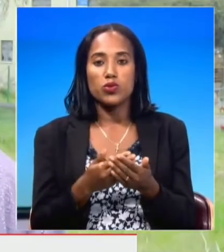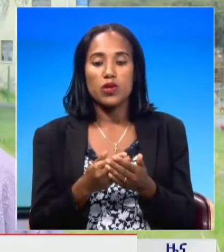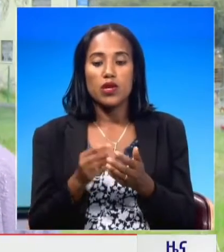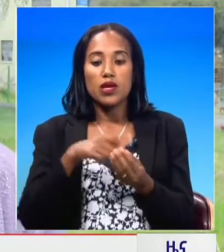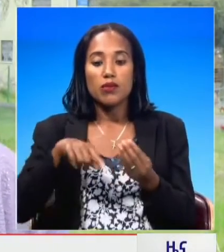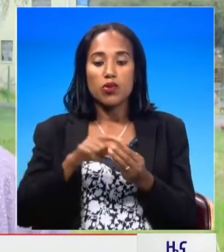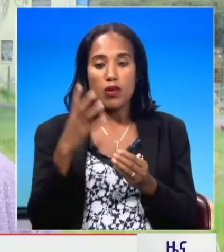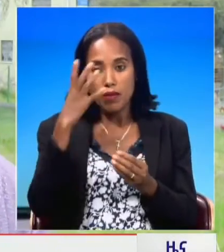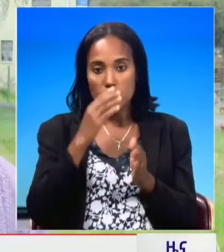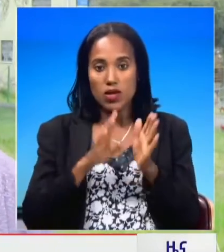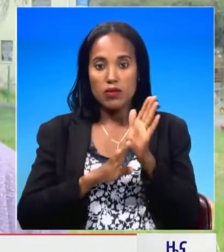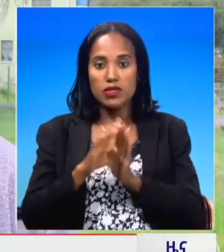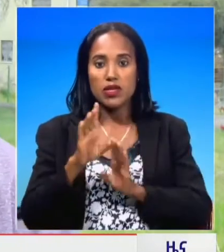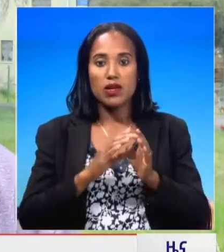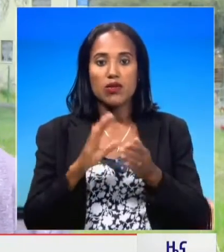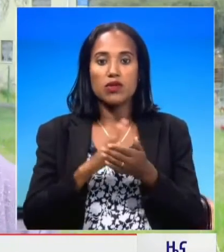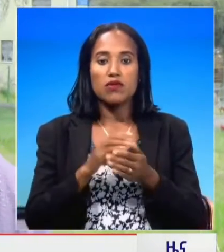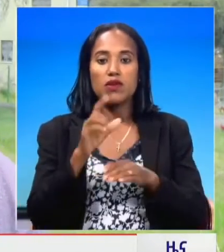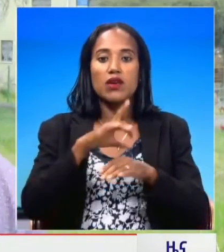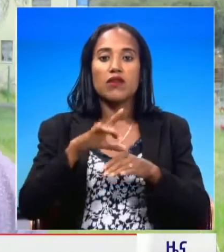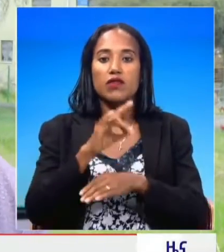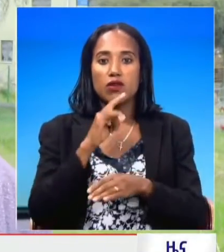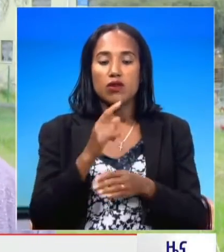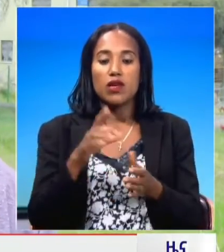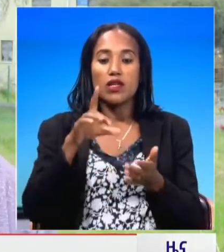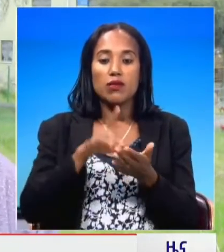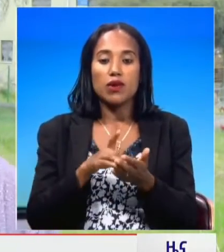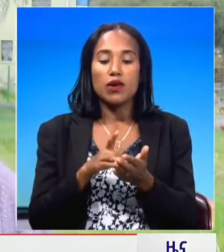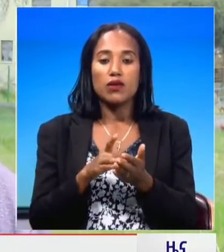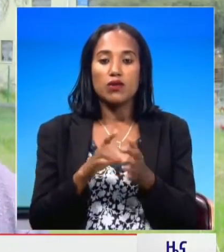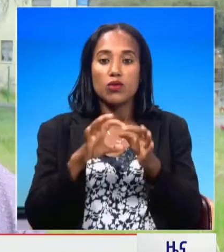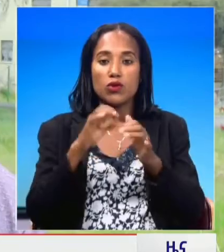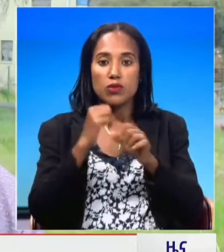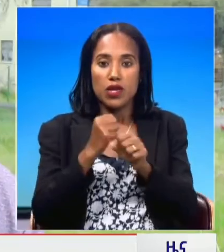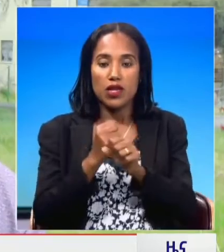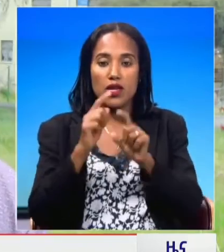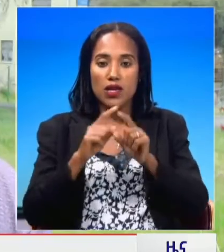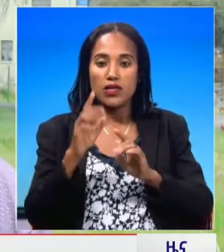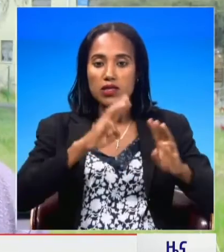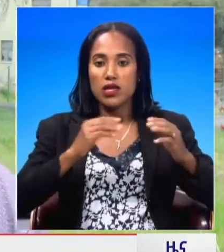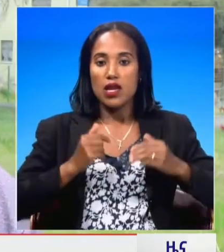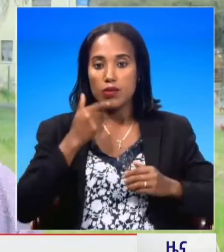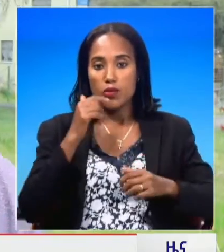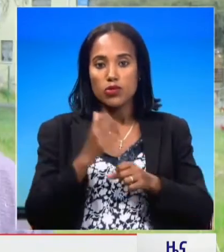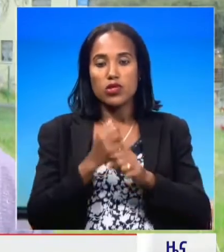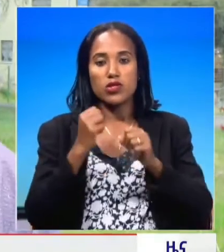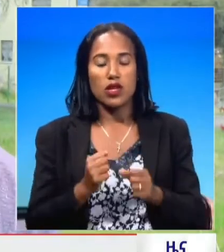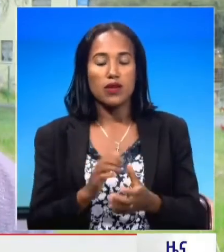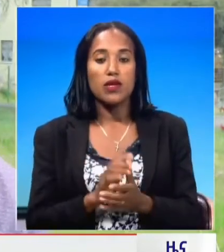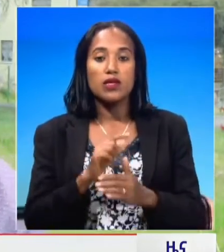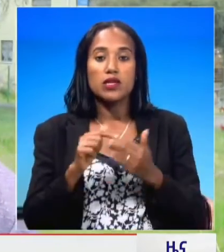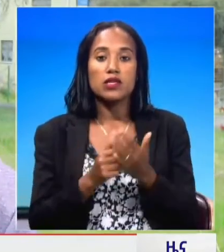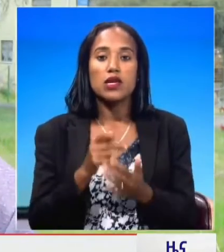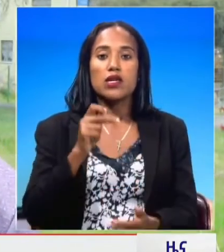ግቢውን ለማሳደግ እያደረጉት ያለው አስተዋጽኦ ከፍተኛ ነው። ከከተማው ጋር ተቆራኝቶ መስራት ነገር ግን ችግር አለ ብሎ መውሰድ ይቻላል። ስለዚህ ደባርቅ